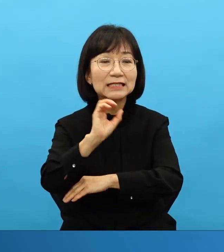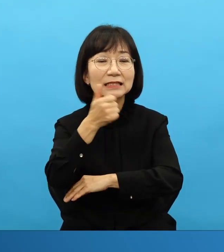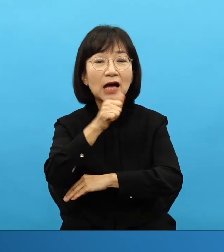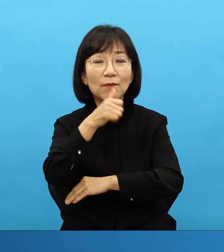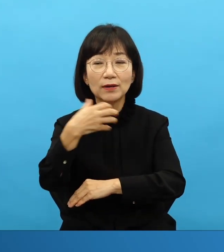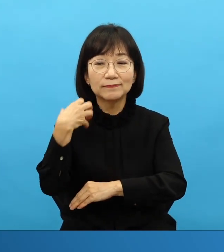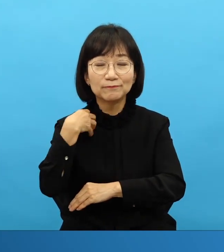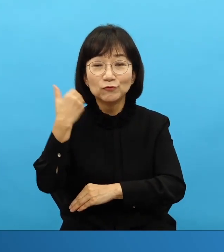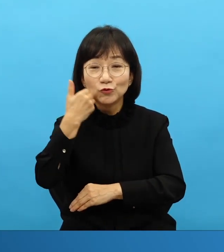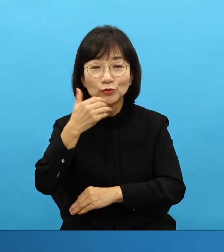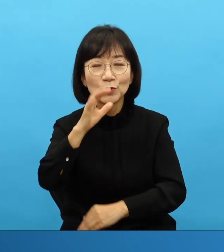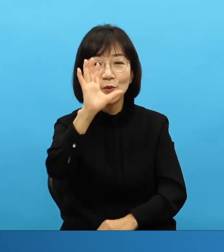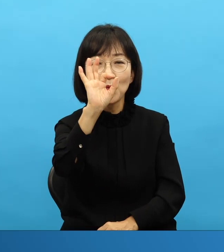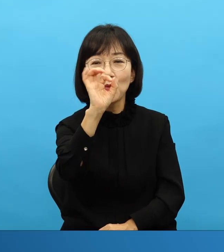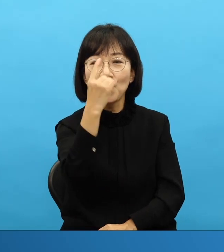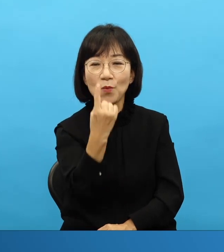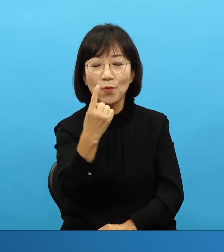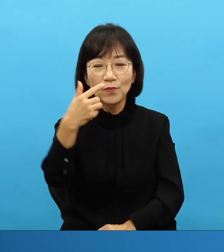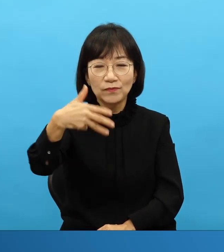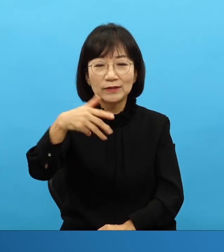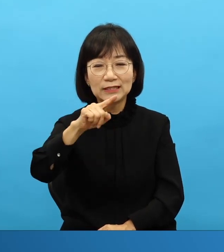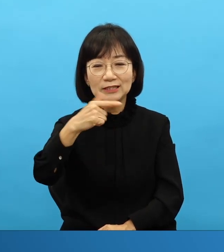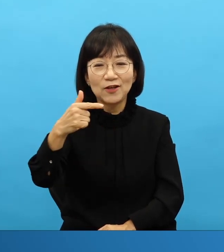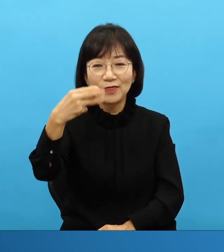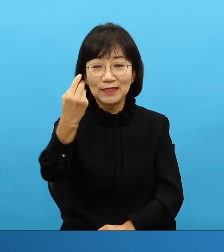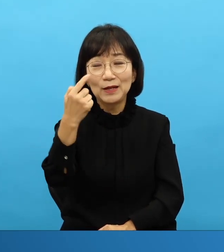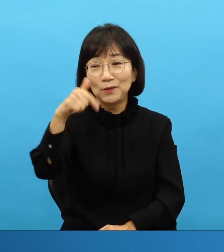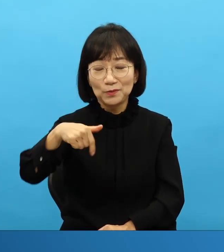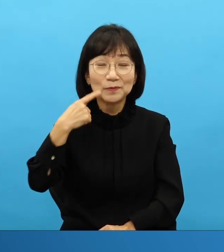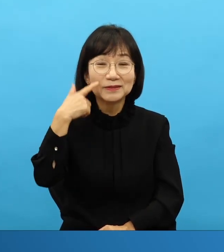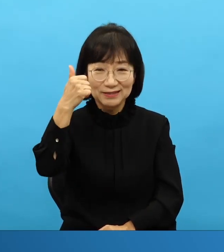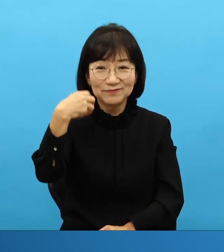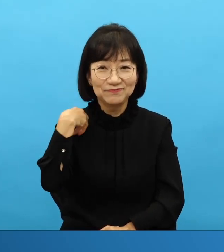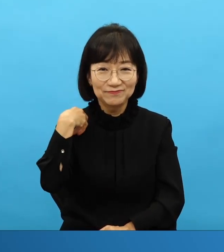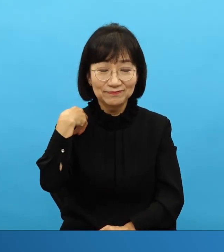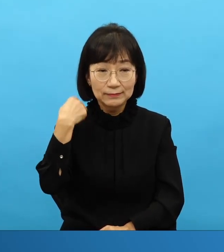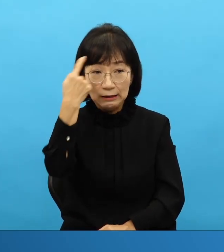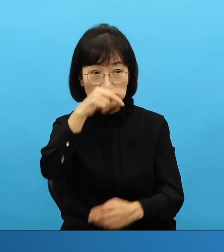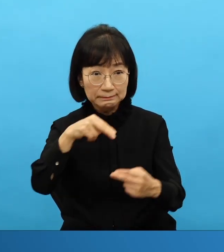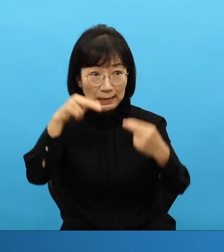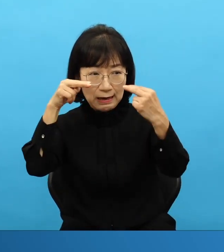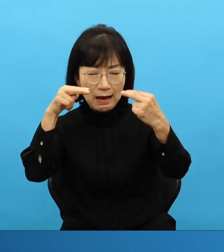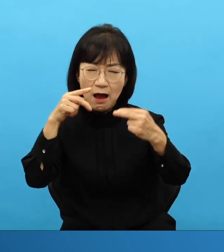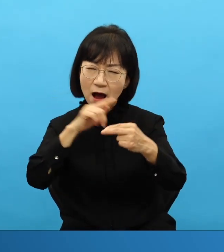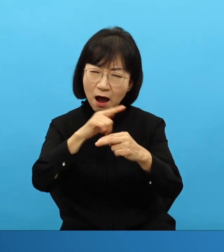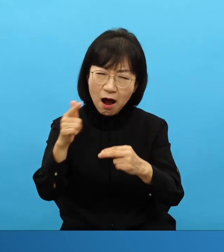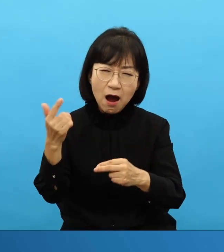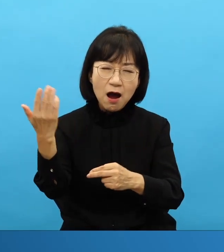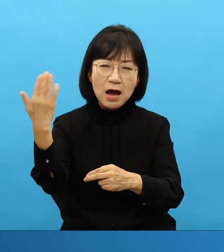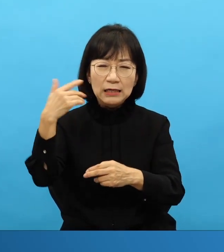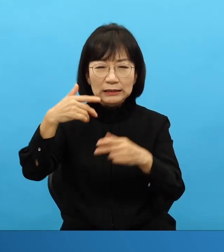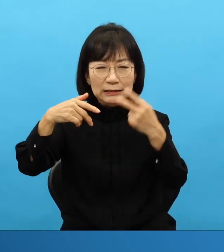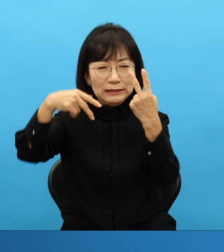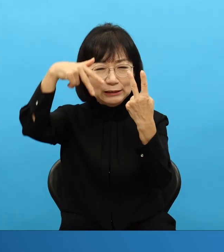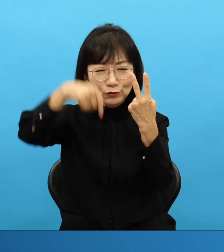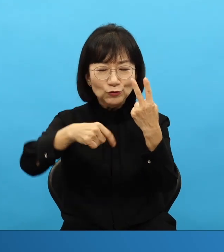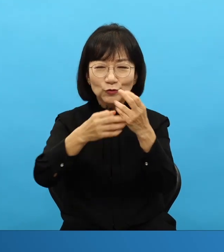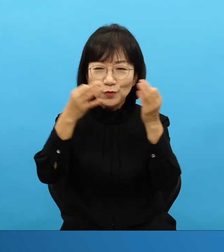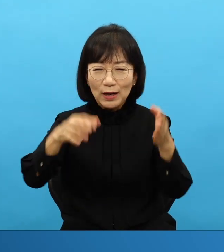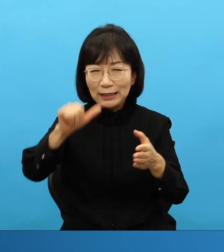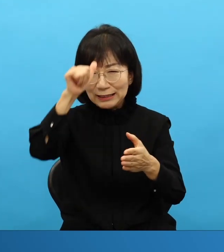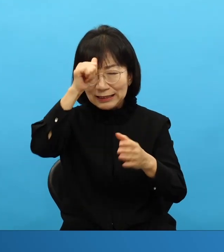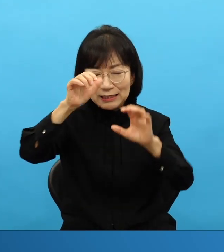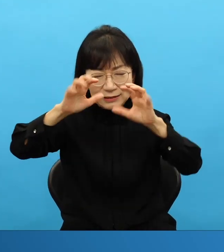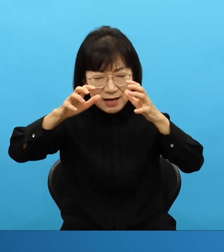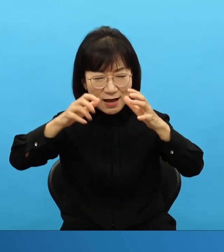的， 저 보자마자 막 이야기하는 거예요. 他一见我就哇讲很多。 2주 동안 인도에 갔다 왔다고. 他2周就去印